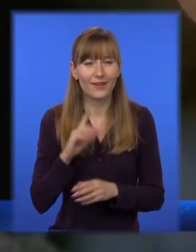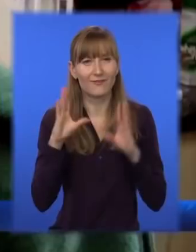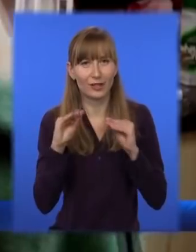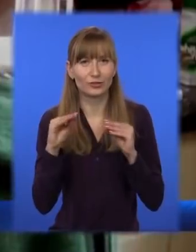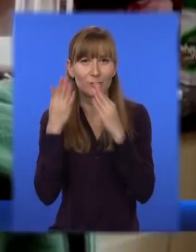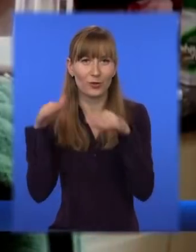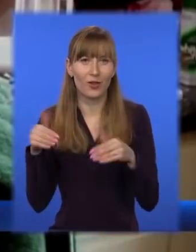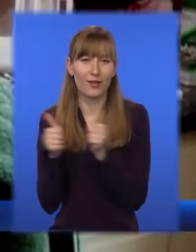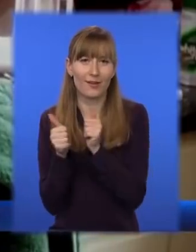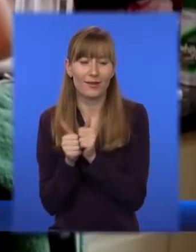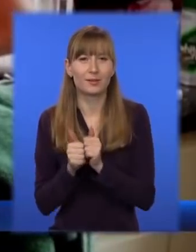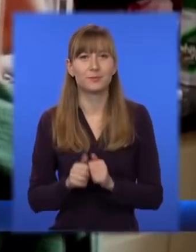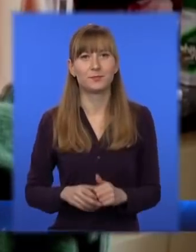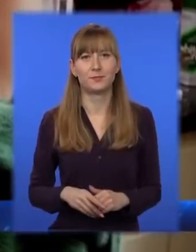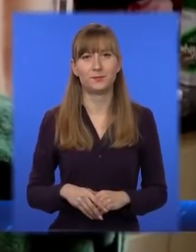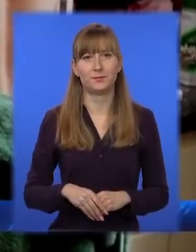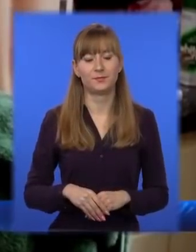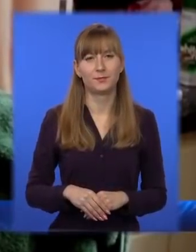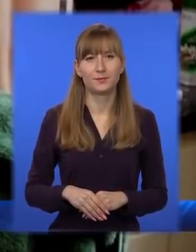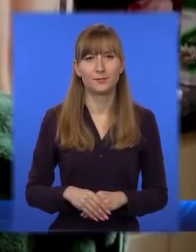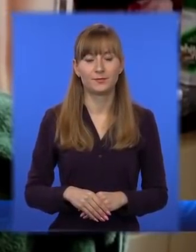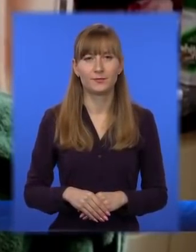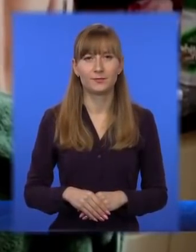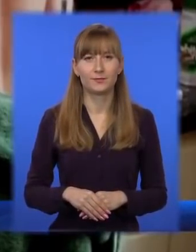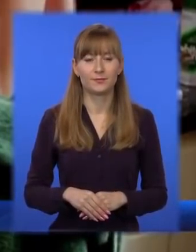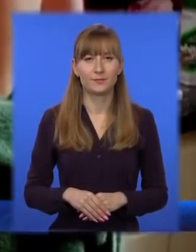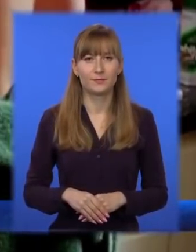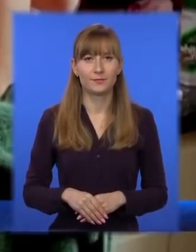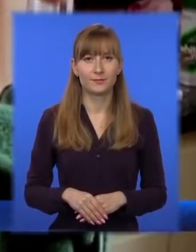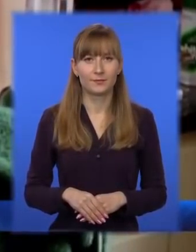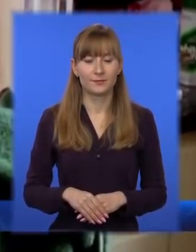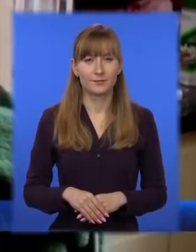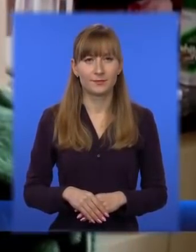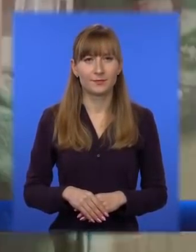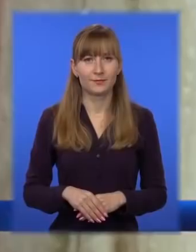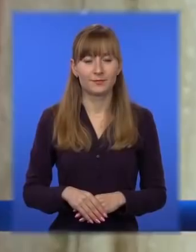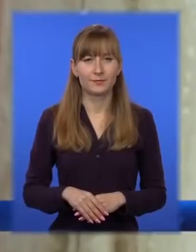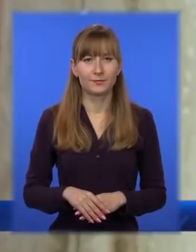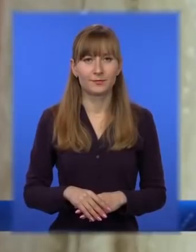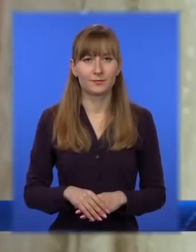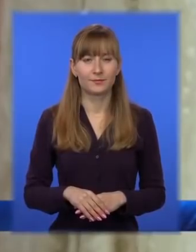ялинки. Where those streets are, listen.